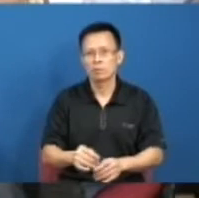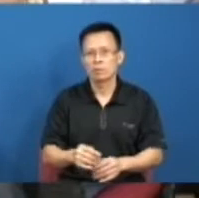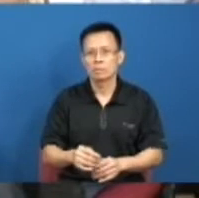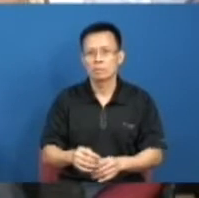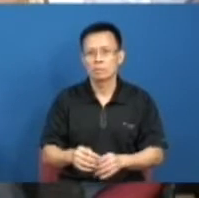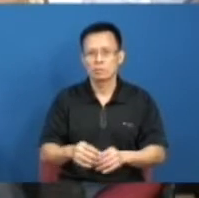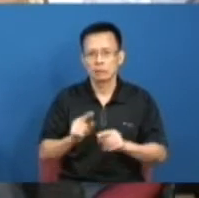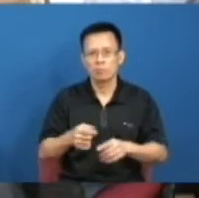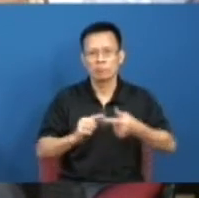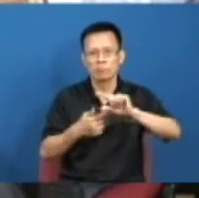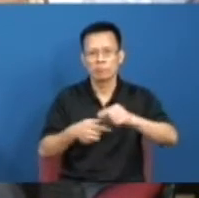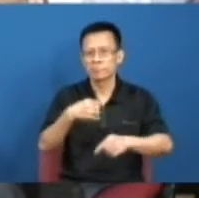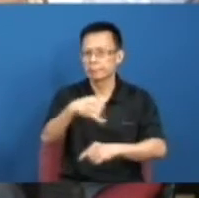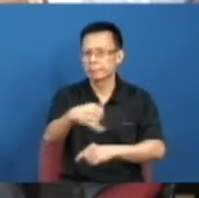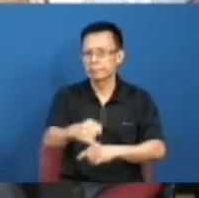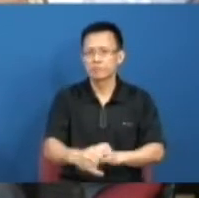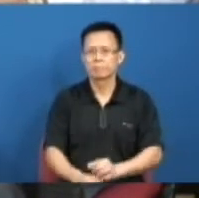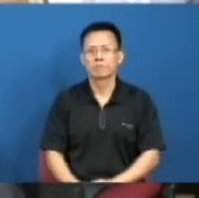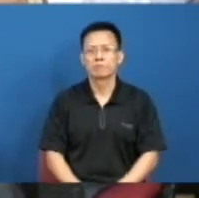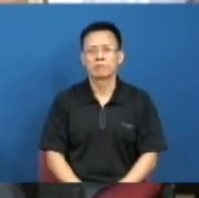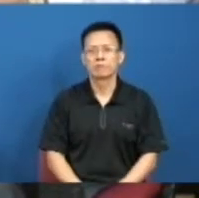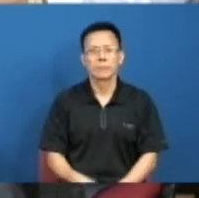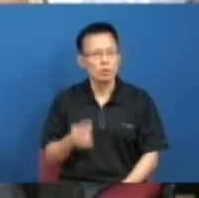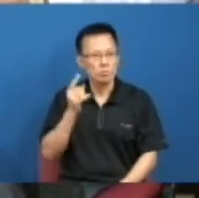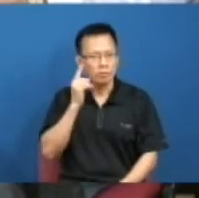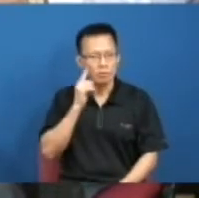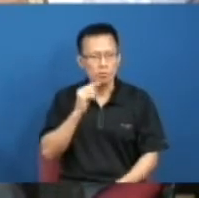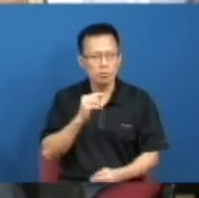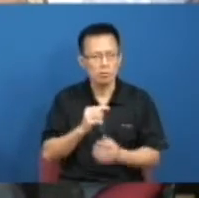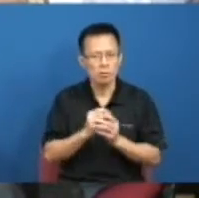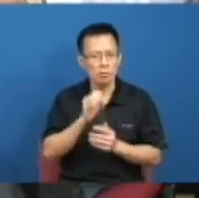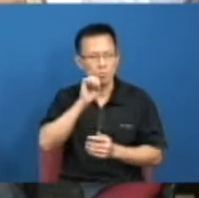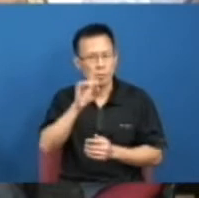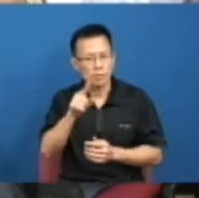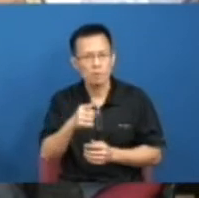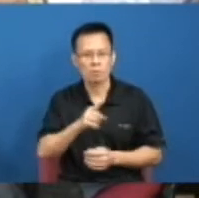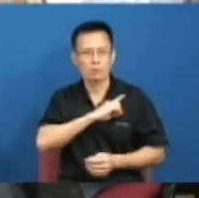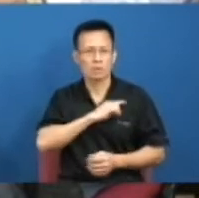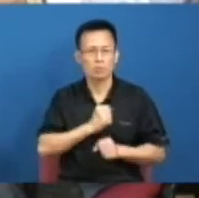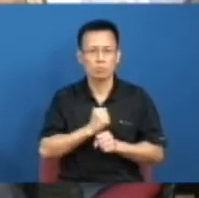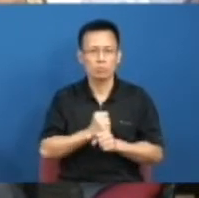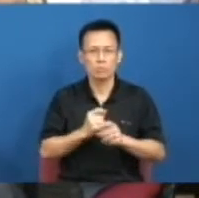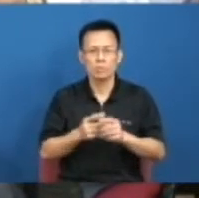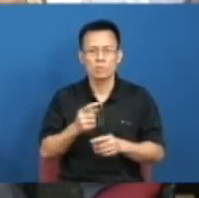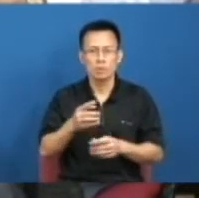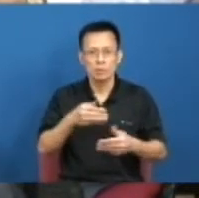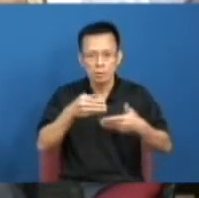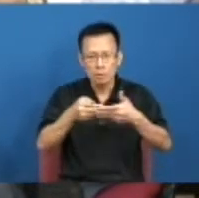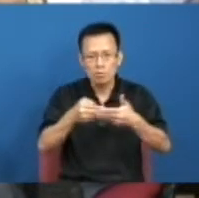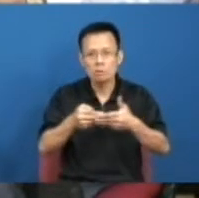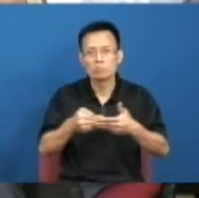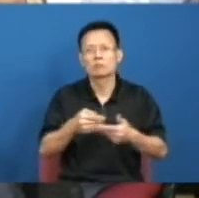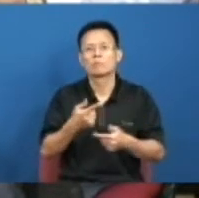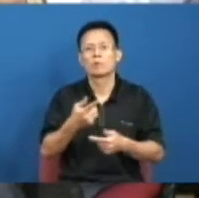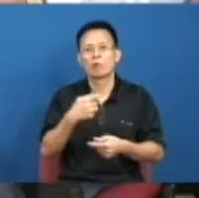方法係唔正確嘅。 啊，順便就想請教一下啦，即係幫我自己本身做工程都即係接觸過一啲，即係我就